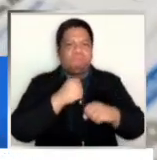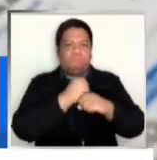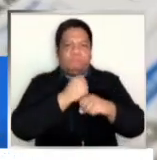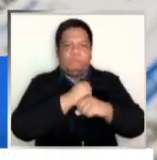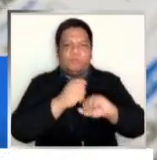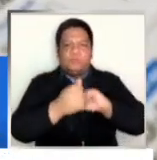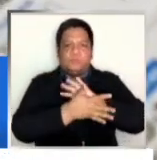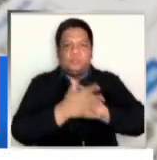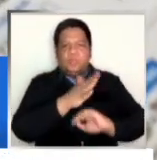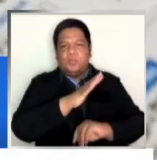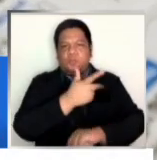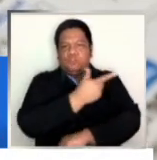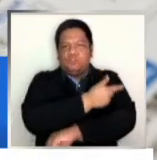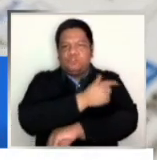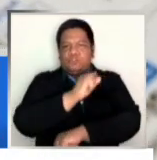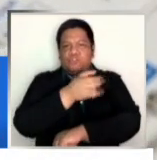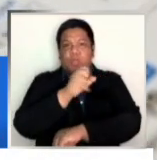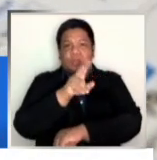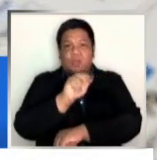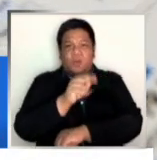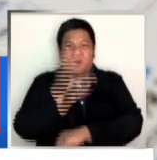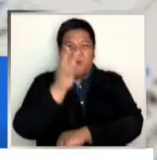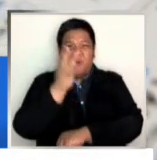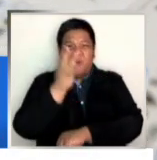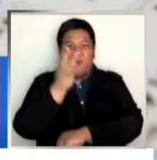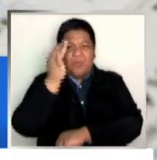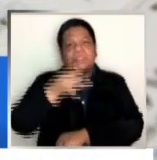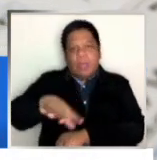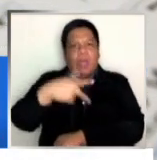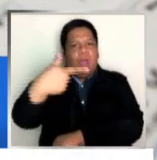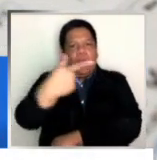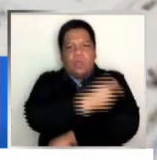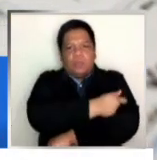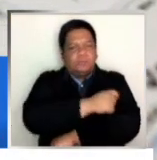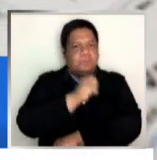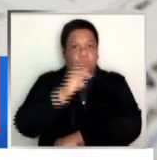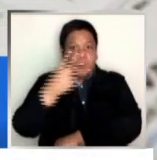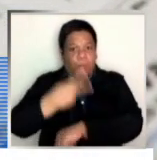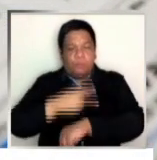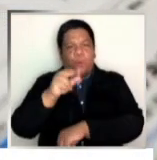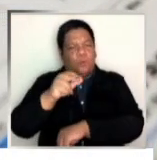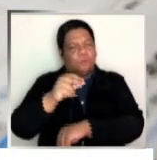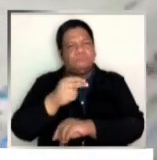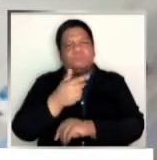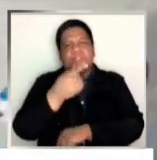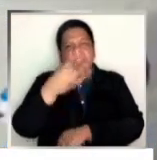& Johnson dahil single dose lamang ito at mas mura kumpara sa iba.